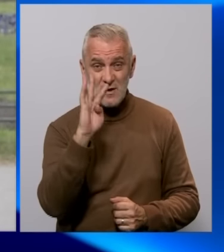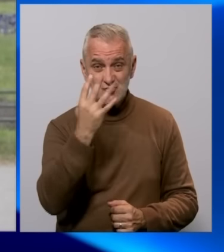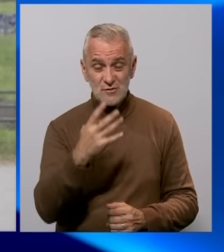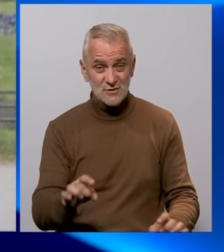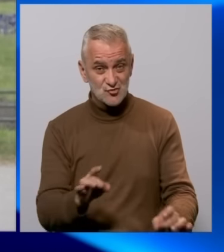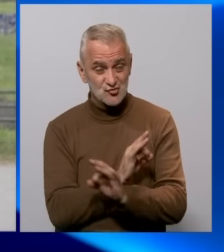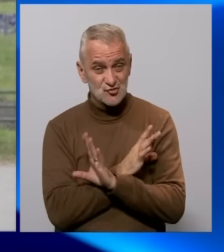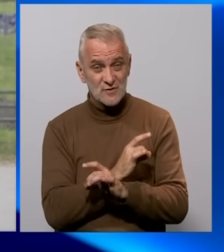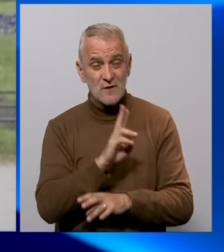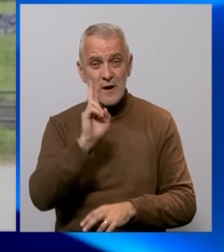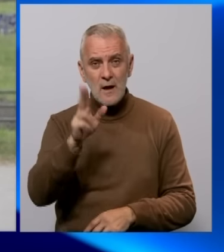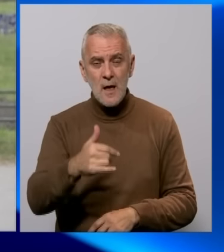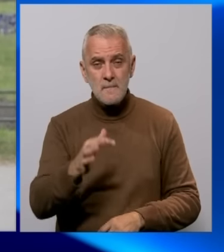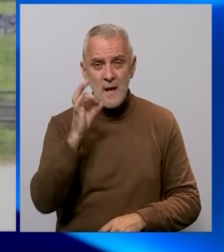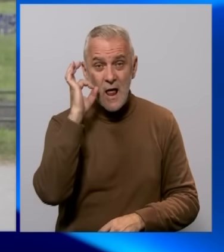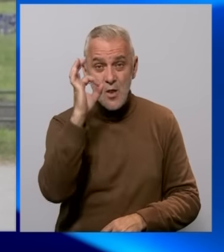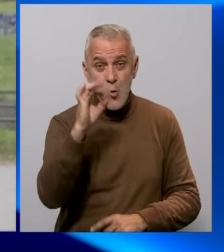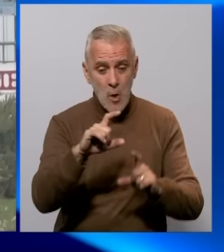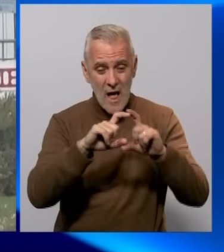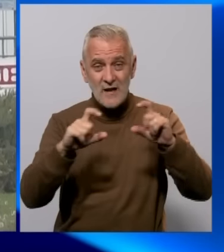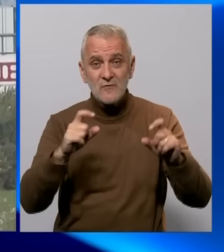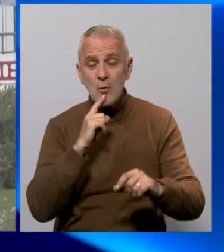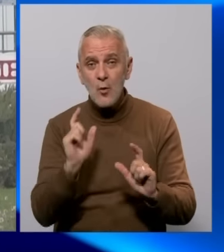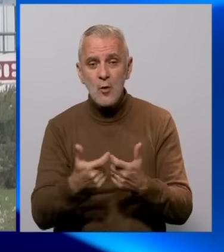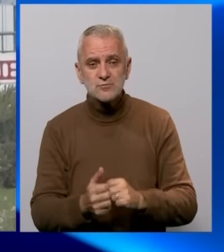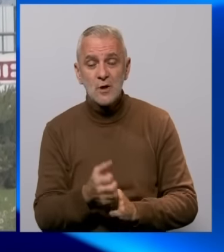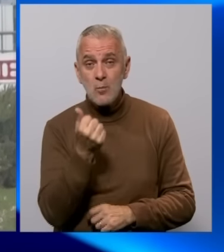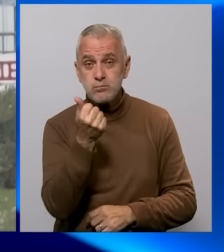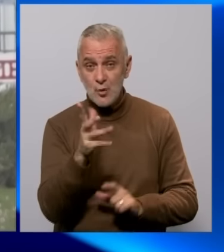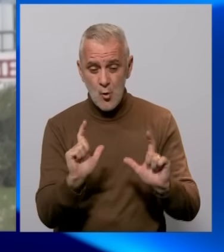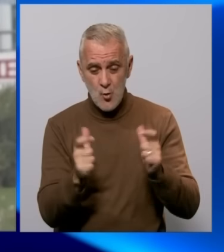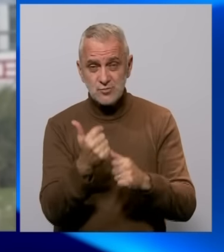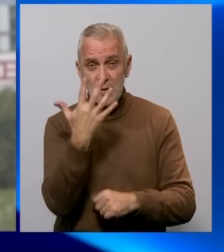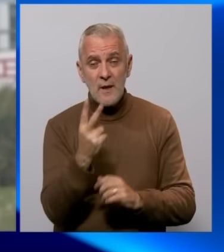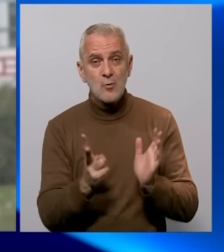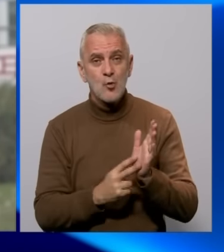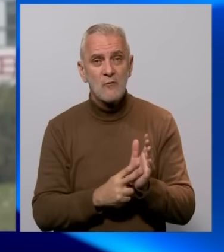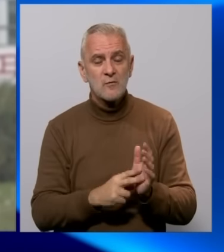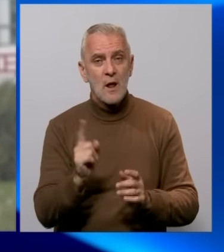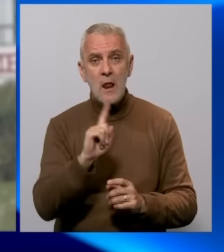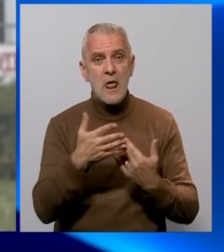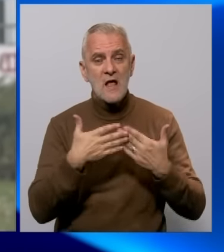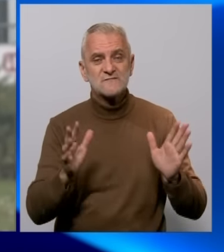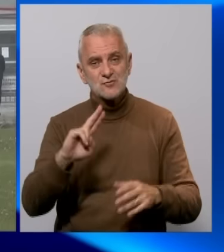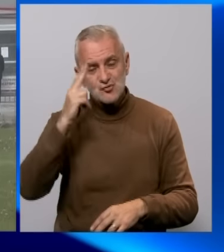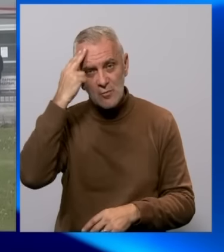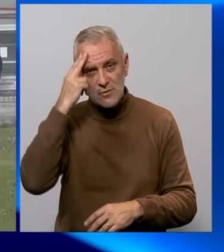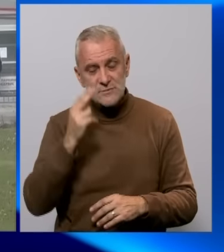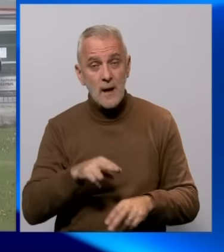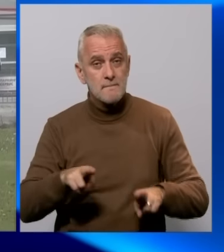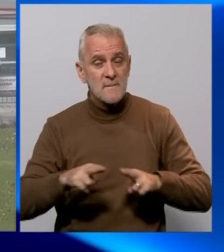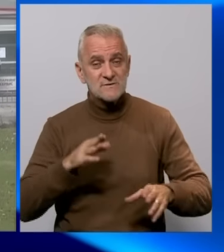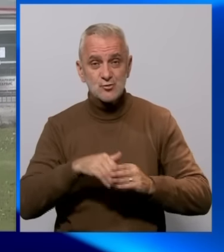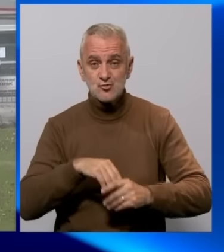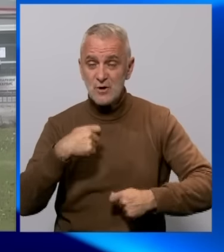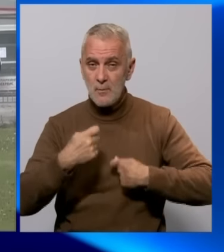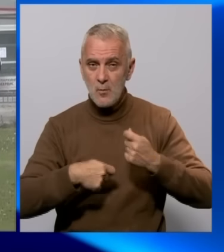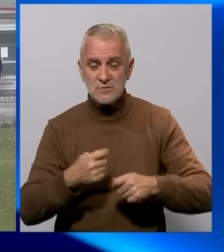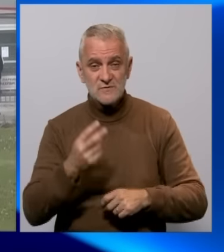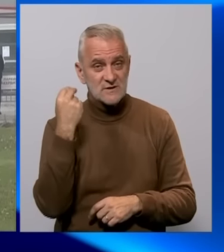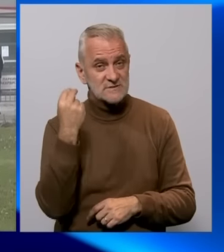žrtava, imamo 0 krivaca uhapšenih. Broj uhapšenih 5. novembra i dalje nije zvanično poznat. Ministar unutrašnjih